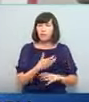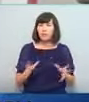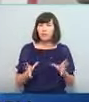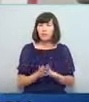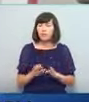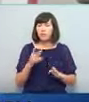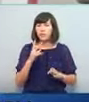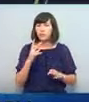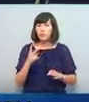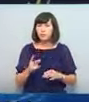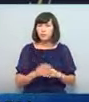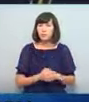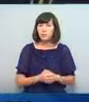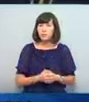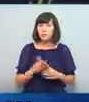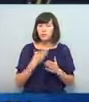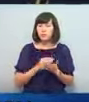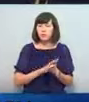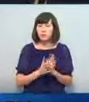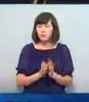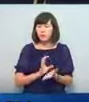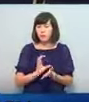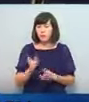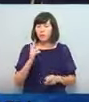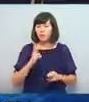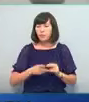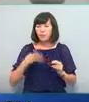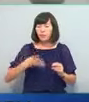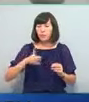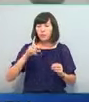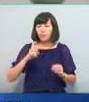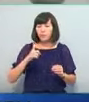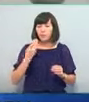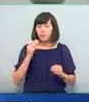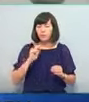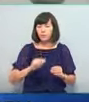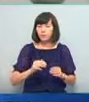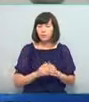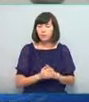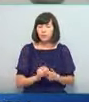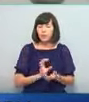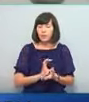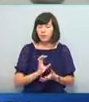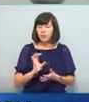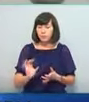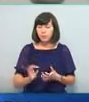бірге бәрі көрініп, бәрі өзі жайына кетіп атыр. Толық 4100 данасын